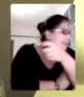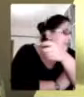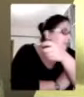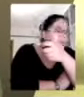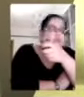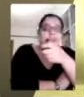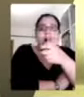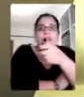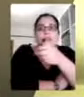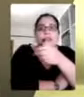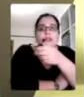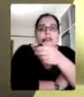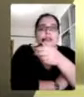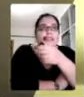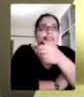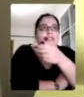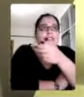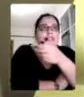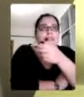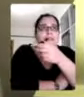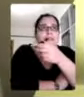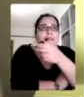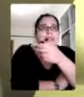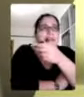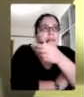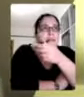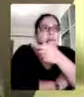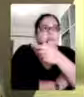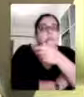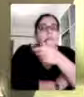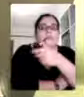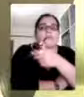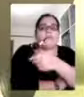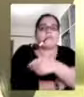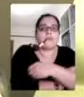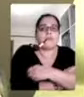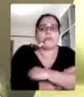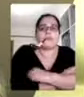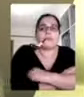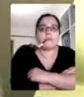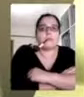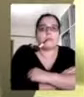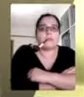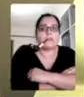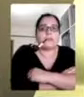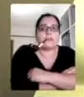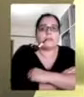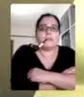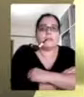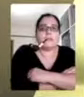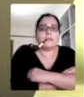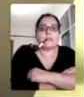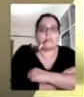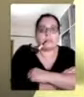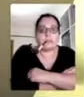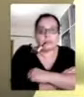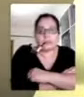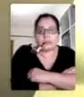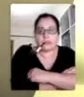Battıydı en son ama sonra ne oldu bilmiyorum. Elimi değiştirdi battı mı? maraca bir şeyler falan olmuş ama bundan yok hala. Bu elimdeki de benim